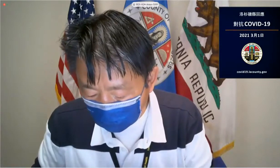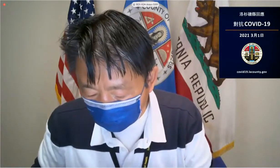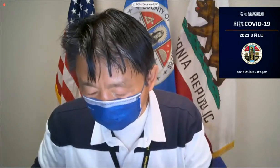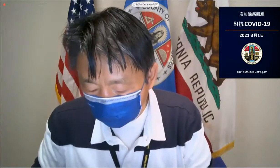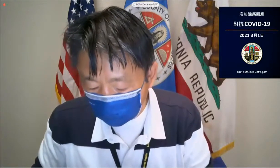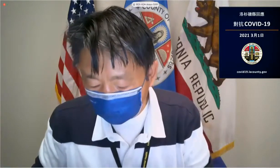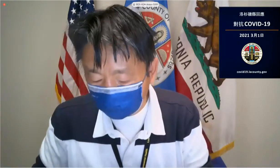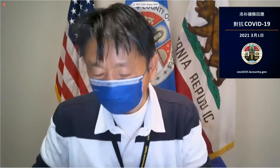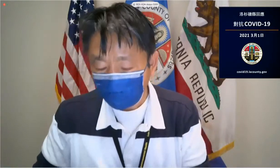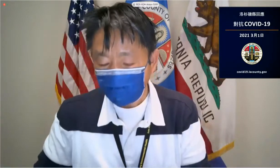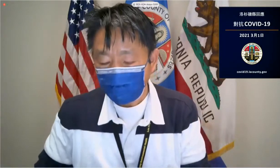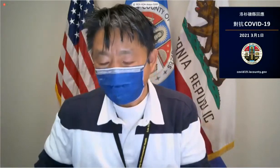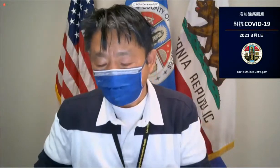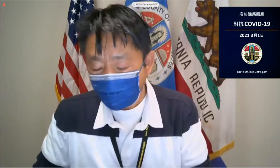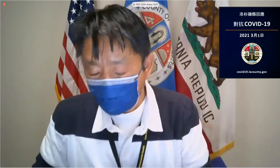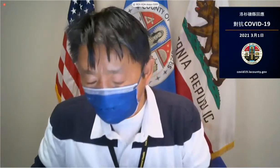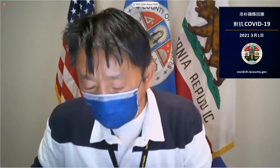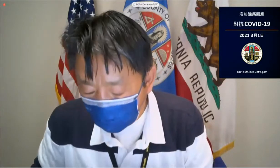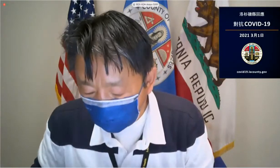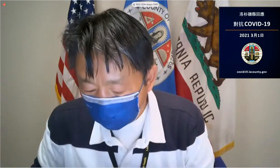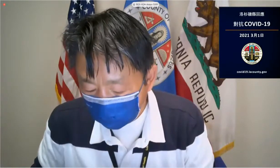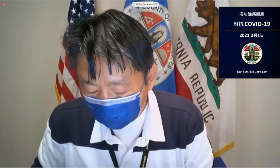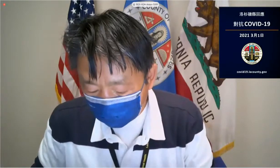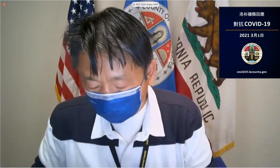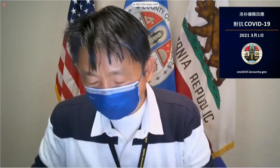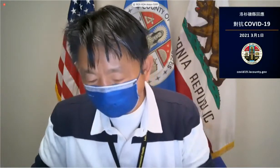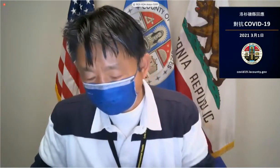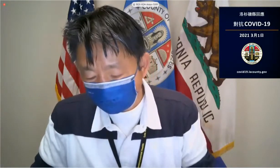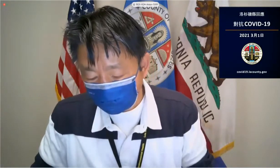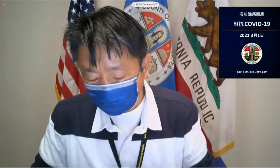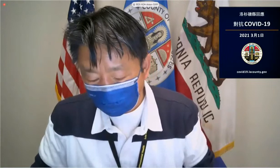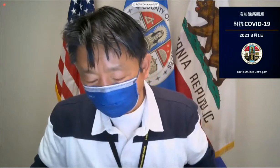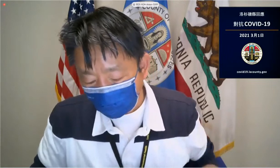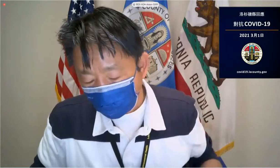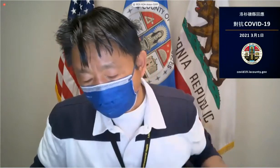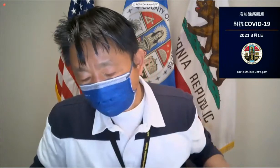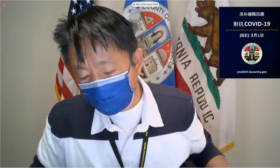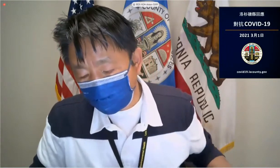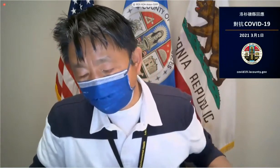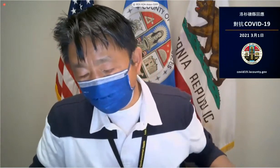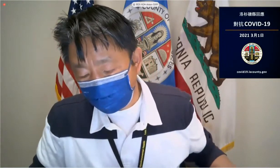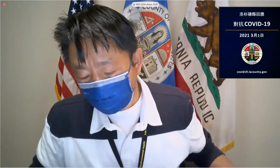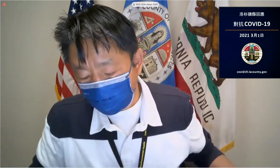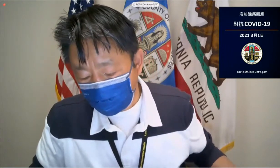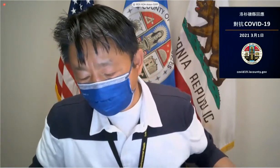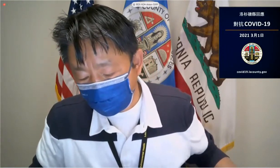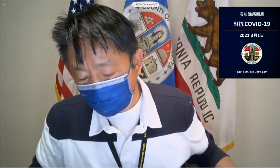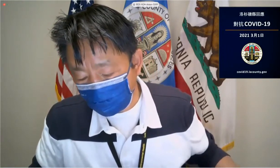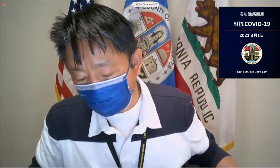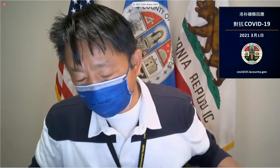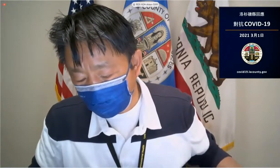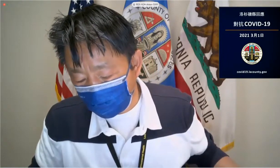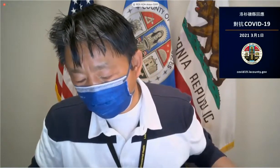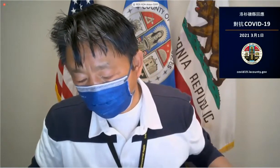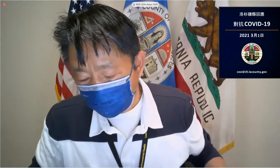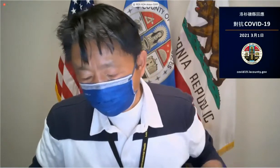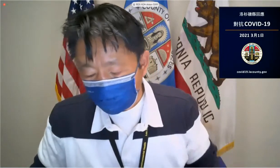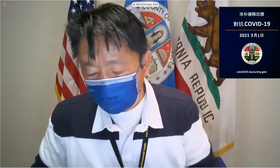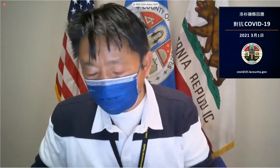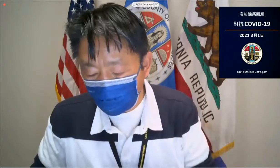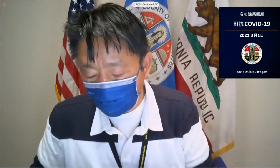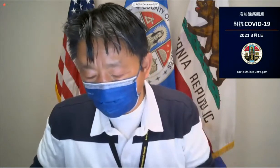有一些你的工资单等等。最后，在结束前，我要强